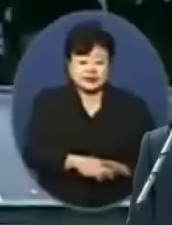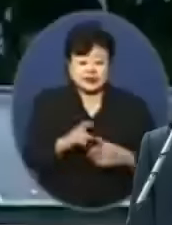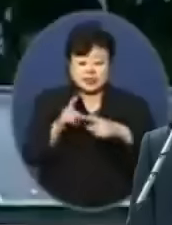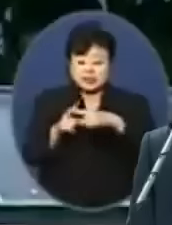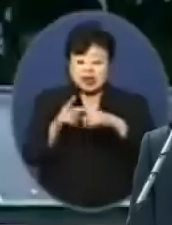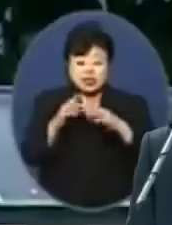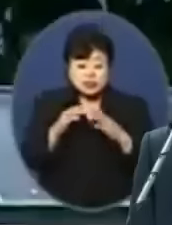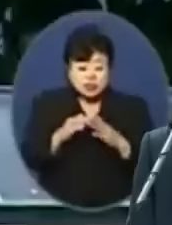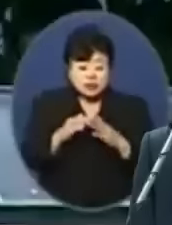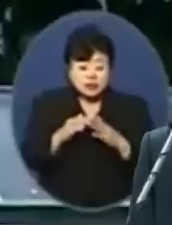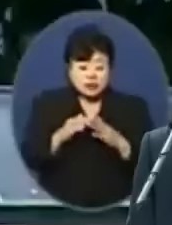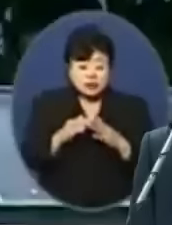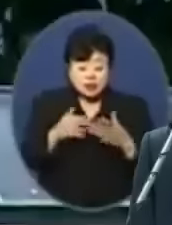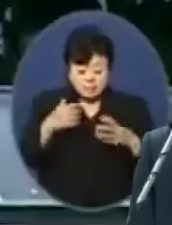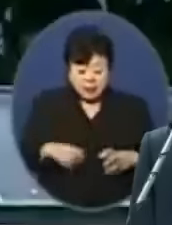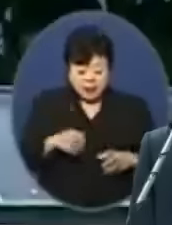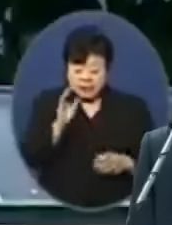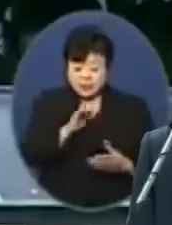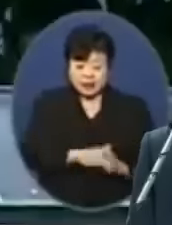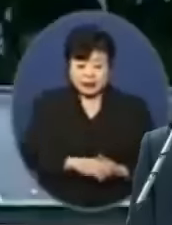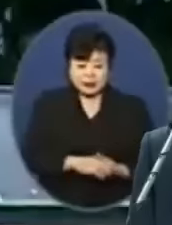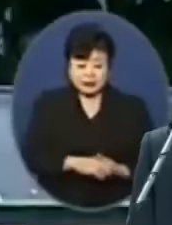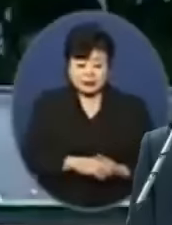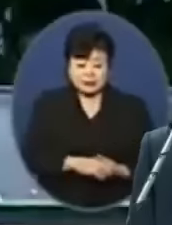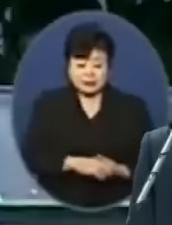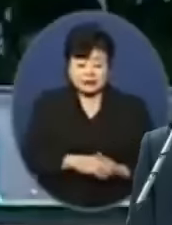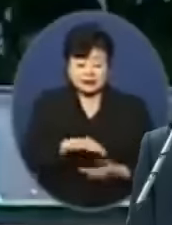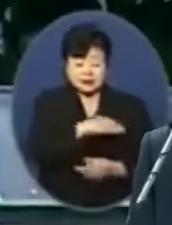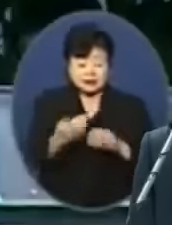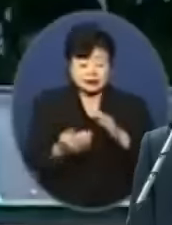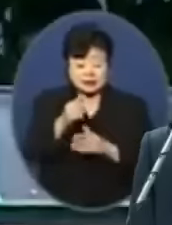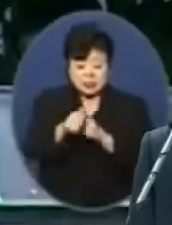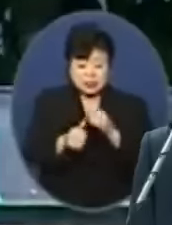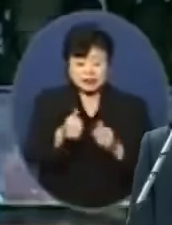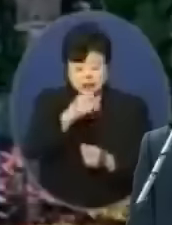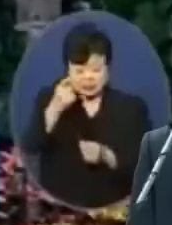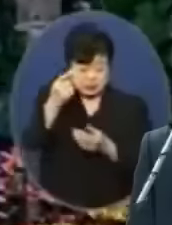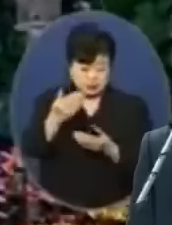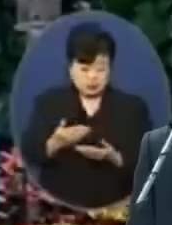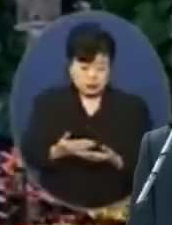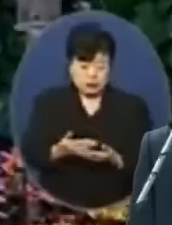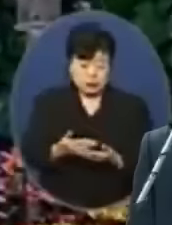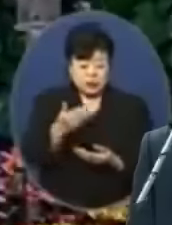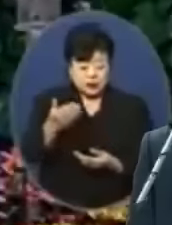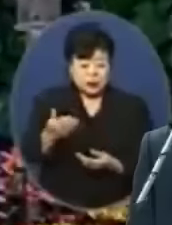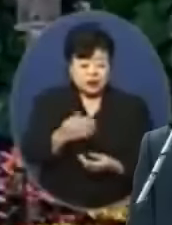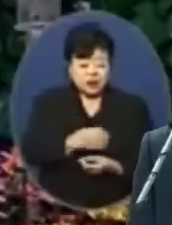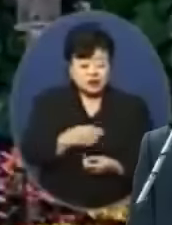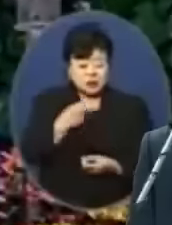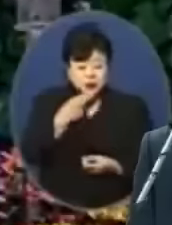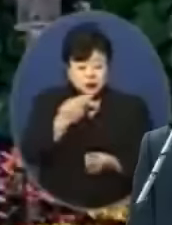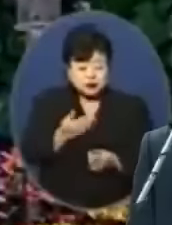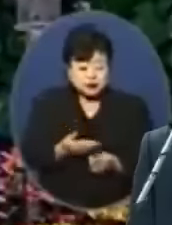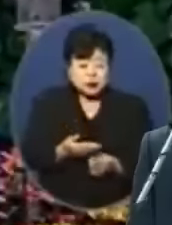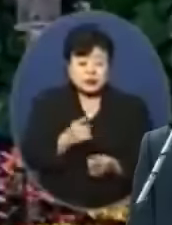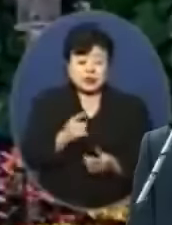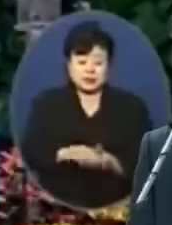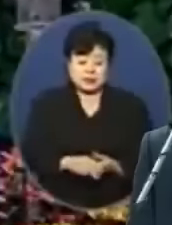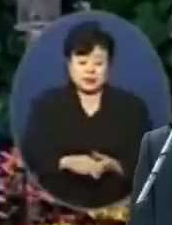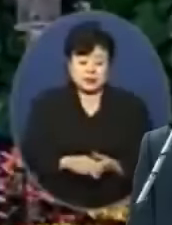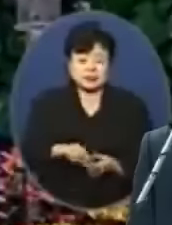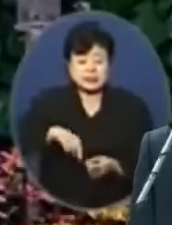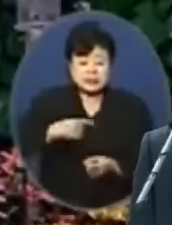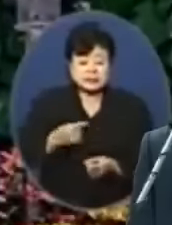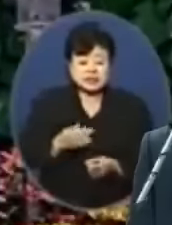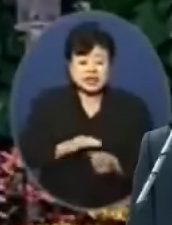성전을 파괴해서는 안 되는 것입니다. 전지전능하신 하나님이 나를 지키시고 나에게 걱정 없이 하려고 애쓰는데 여러분